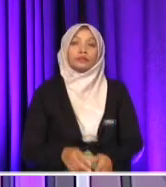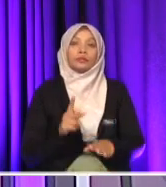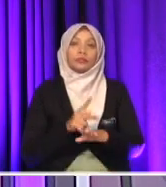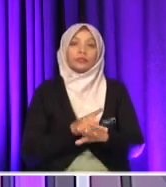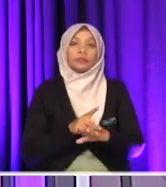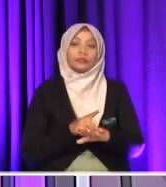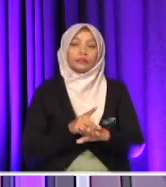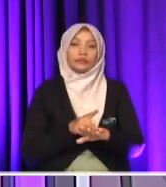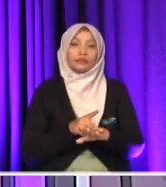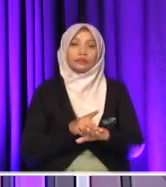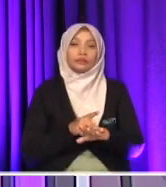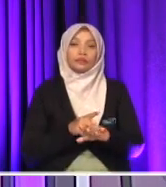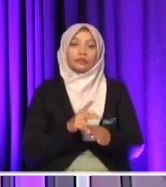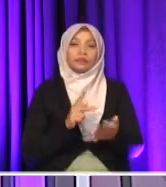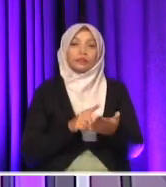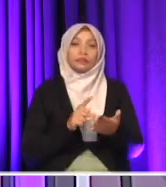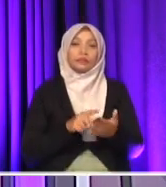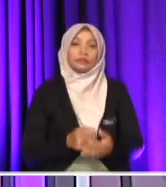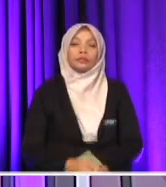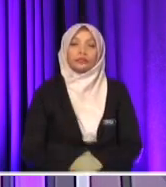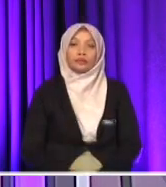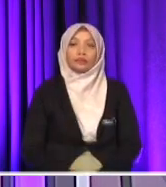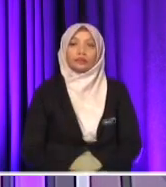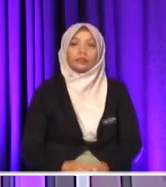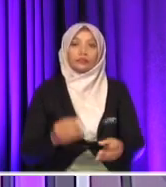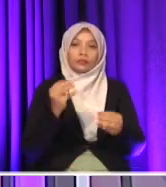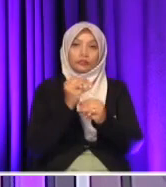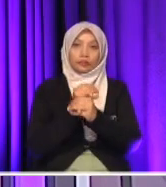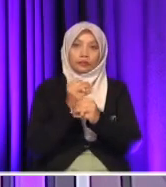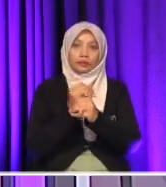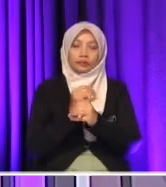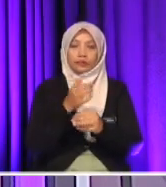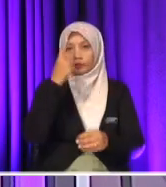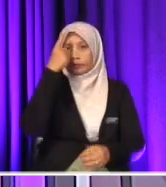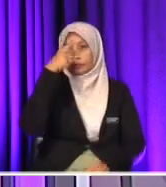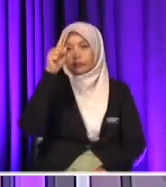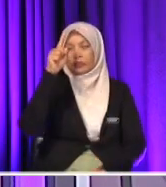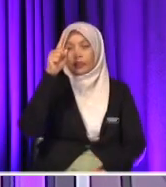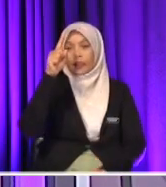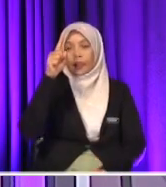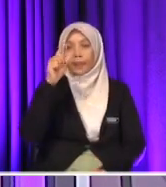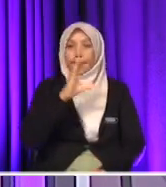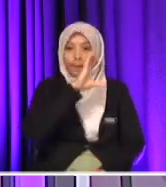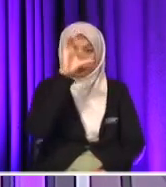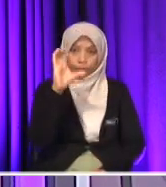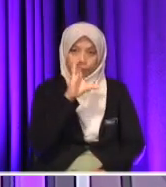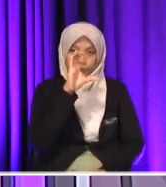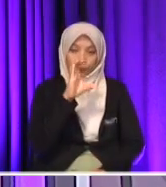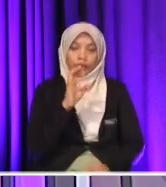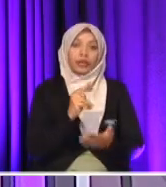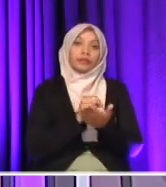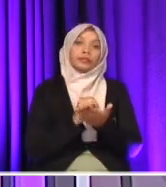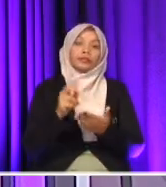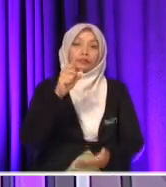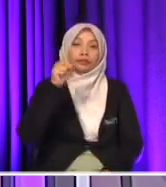kaedah trigonometri kan, kaedah trigonometri. Dalam matematik. Untuk kita ataupun kita nak mencari nilai Z ni, boleh juga kita